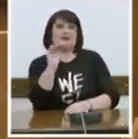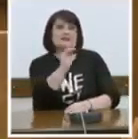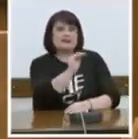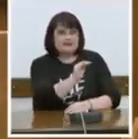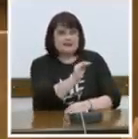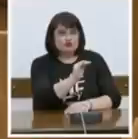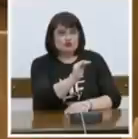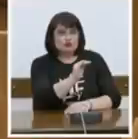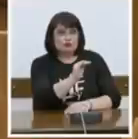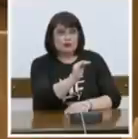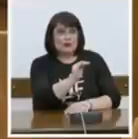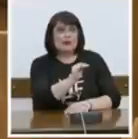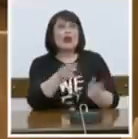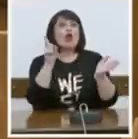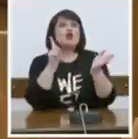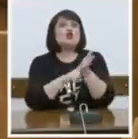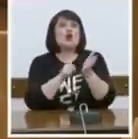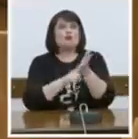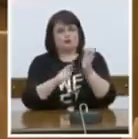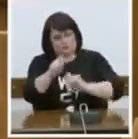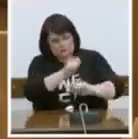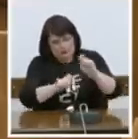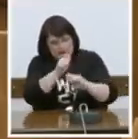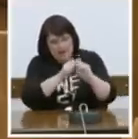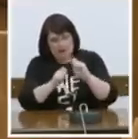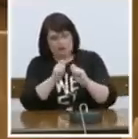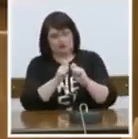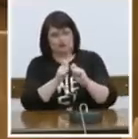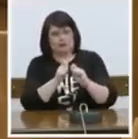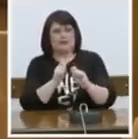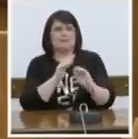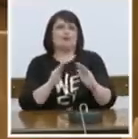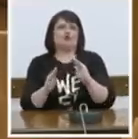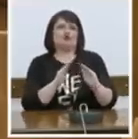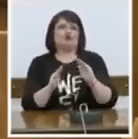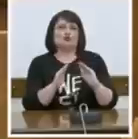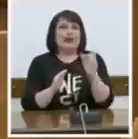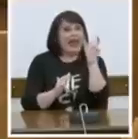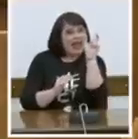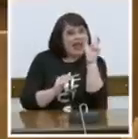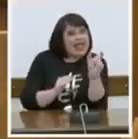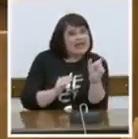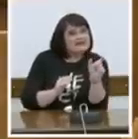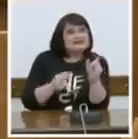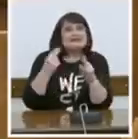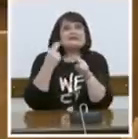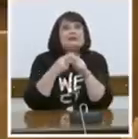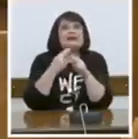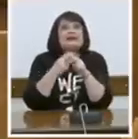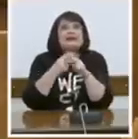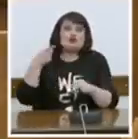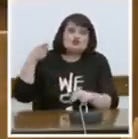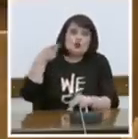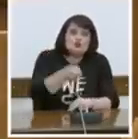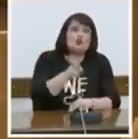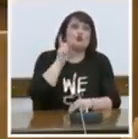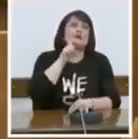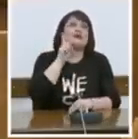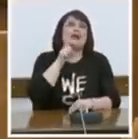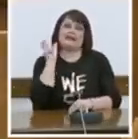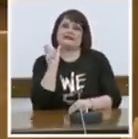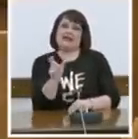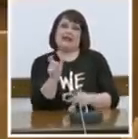νομική θεσμοθέτηση του όρου γυναικοκτονία και περιμένουμε να δούμε